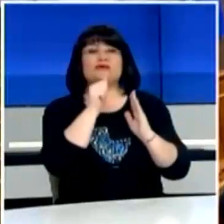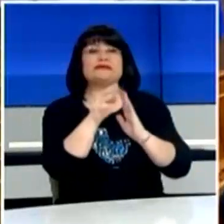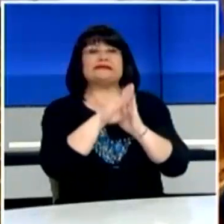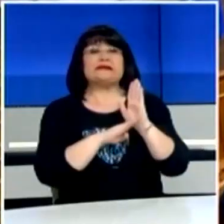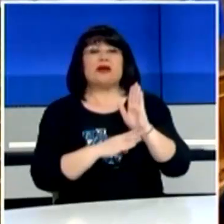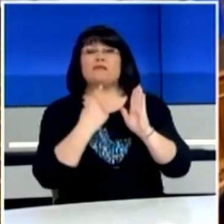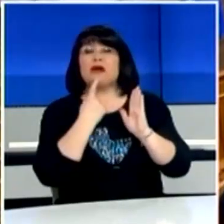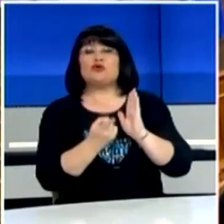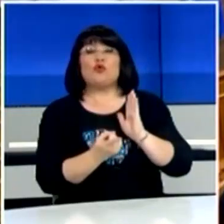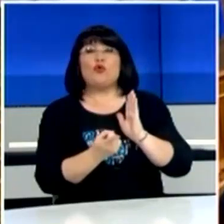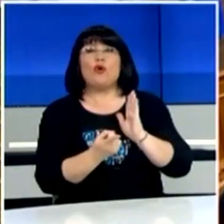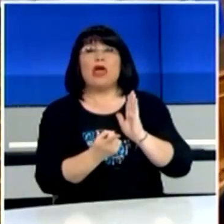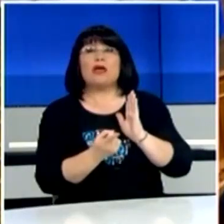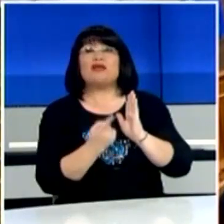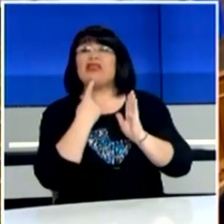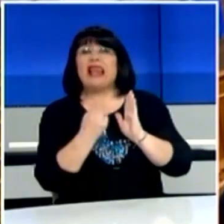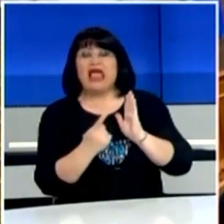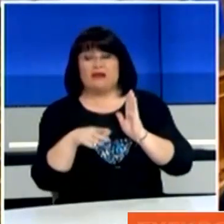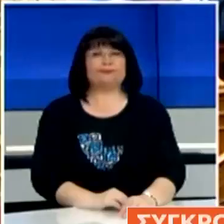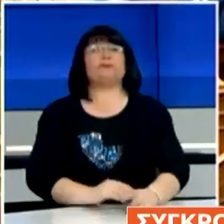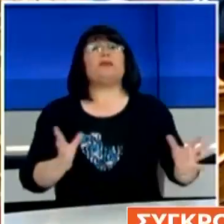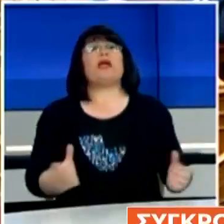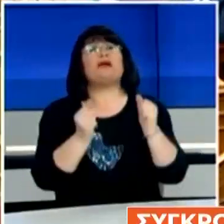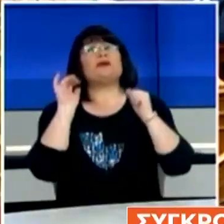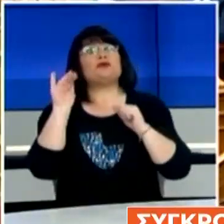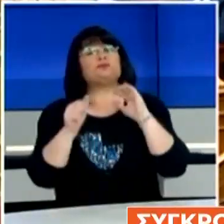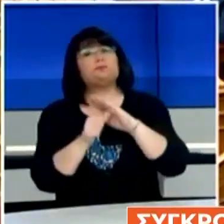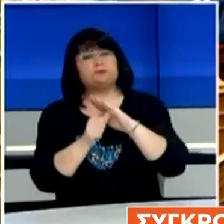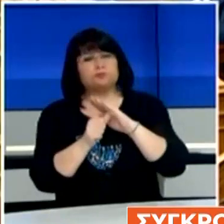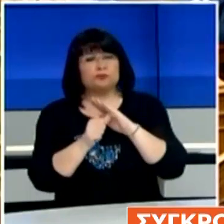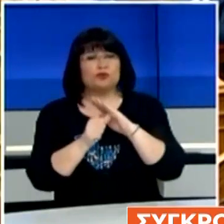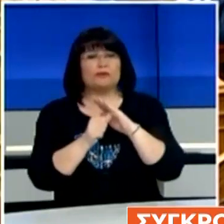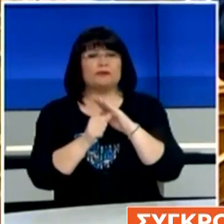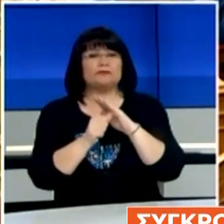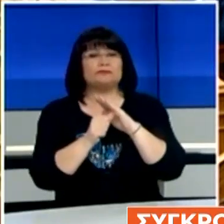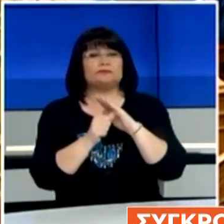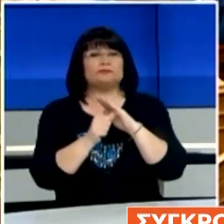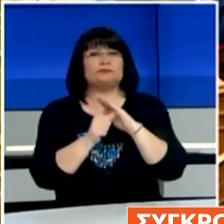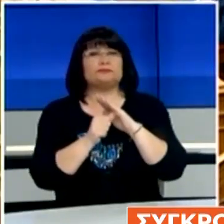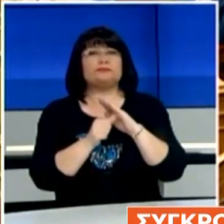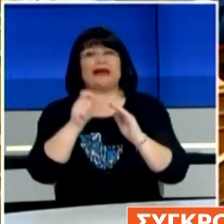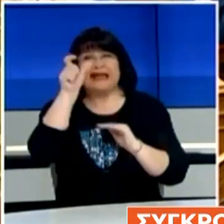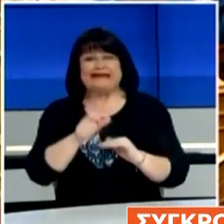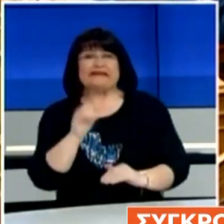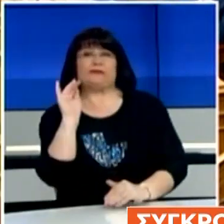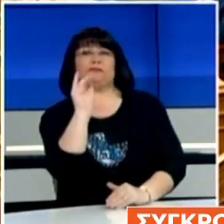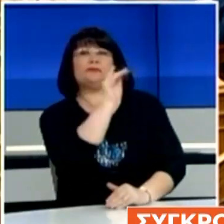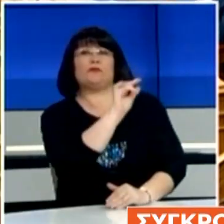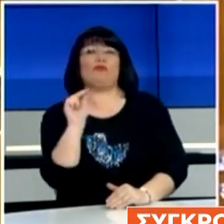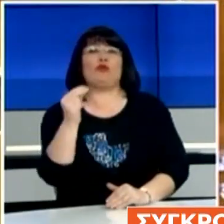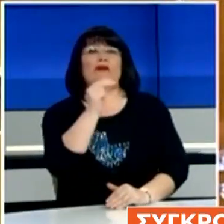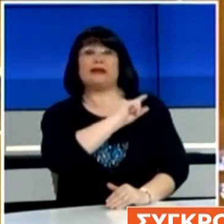Οι αποκαλύψεις των τελευταίων εβδομάδων για τις υποθέσεις Μιονή και Καλογρίτσα, αλλά και η λίστα για τα κονδύλια της καμπάνιας για τον κορονοϊό, λειτουργήσαν